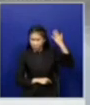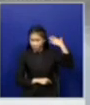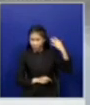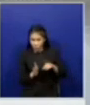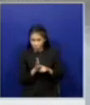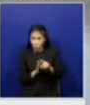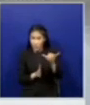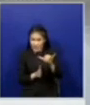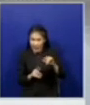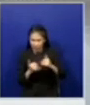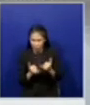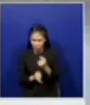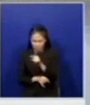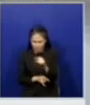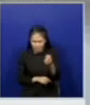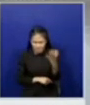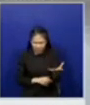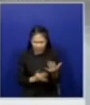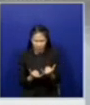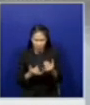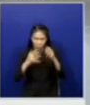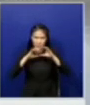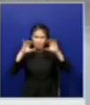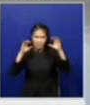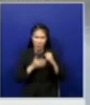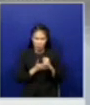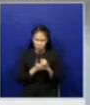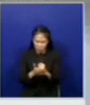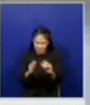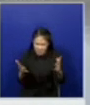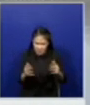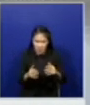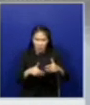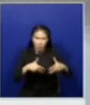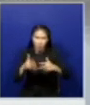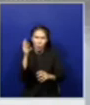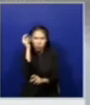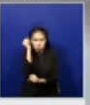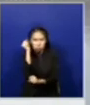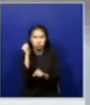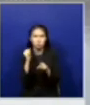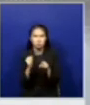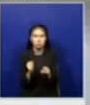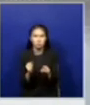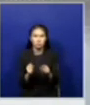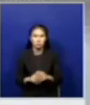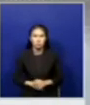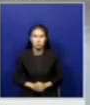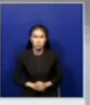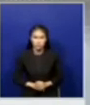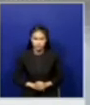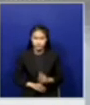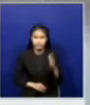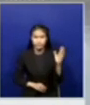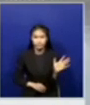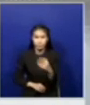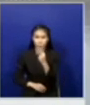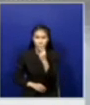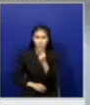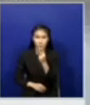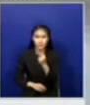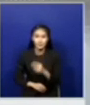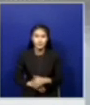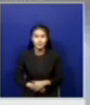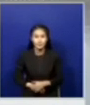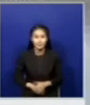ใต้การบริหารของรัฐบาลนี้ขอสไลด์ถัดไปครับท่านประธ